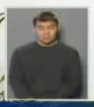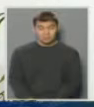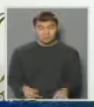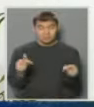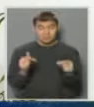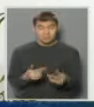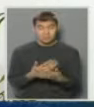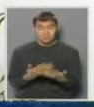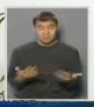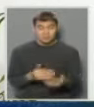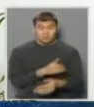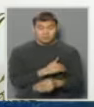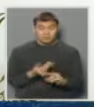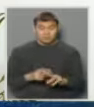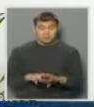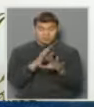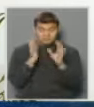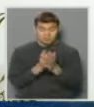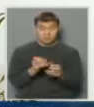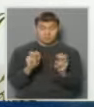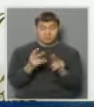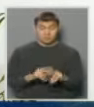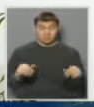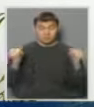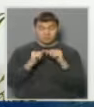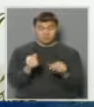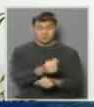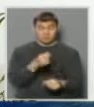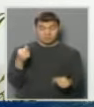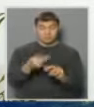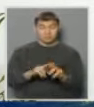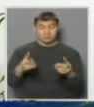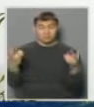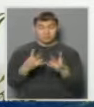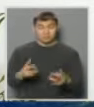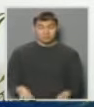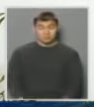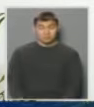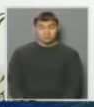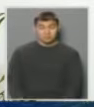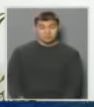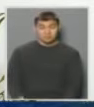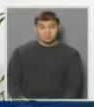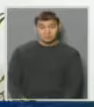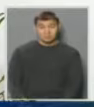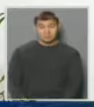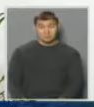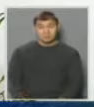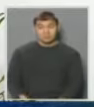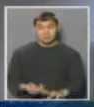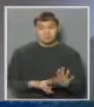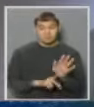осындай температураны сақтайтын тоңазытқыштар, салқындатқыштағылар мен сатып